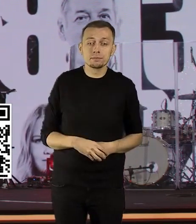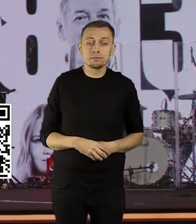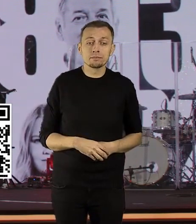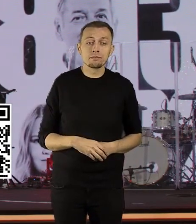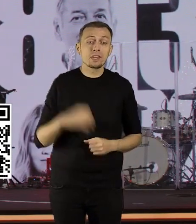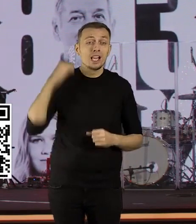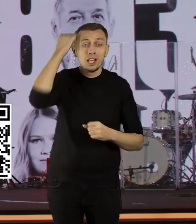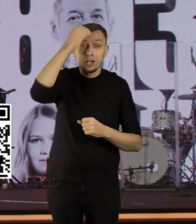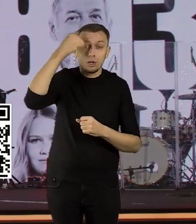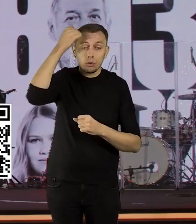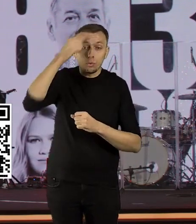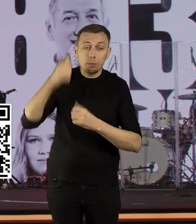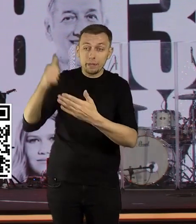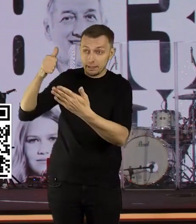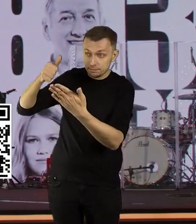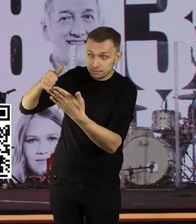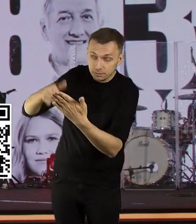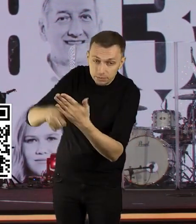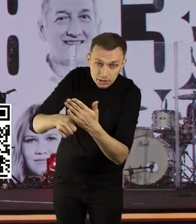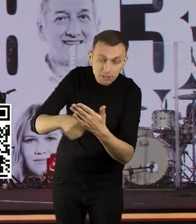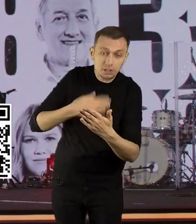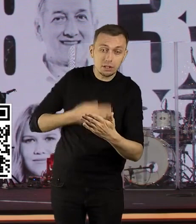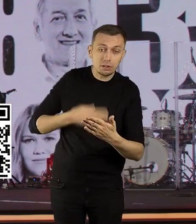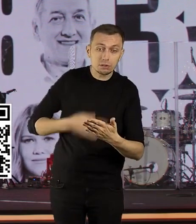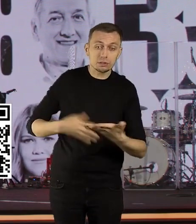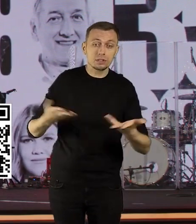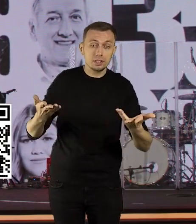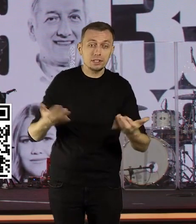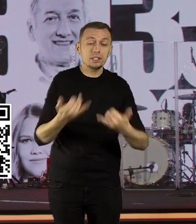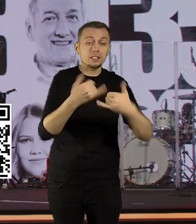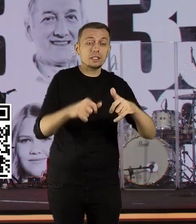na ten kciuk, podniesienia wyżej, żeby